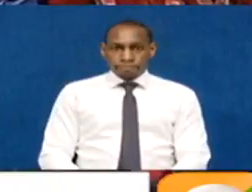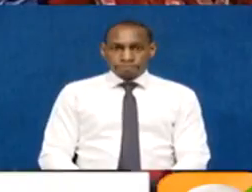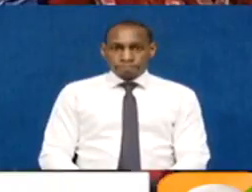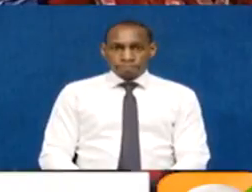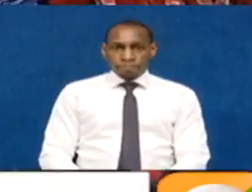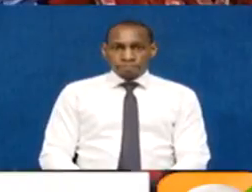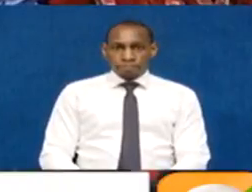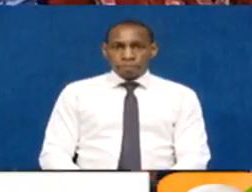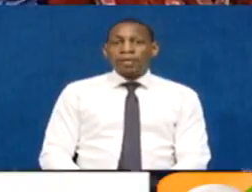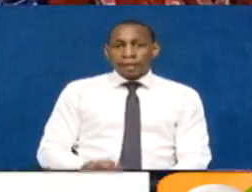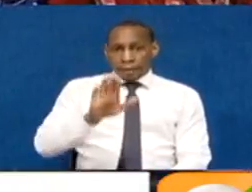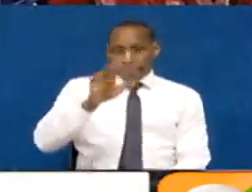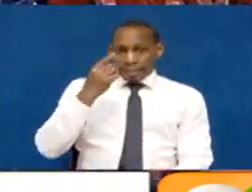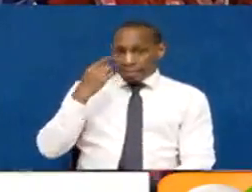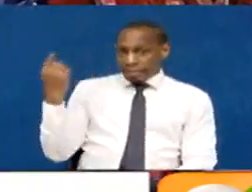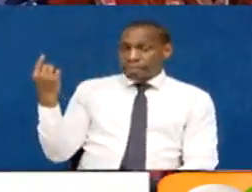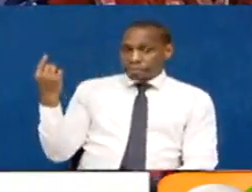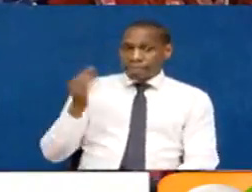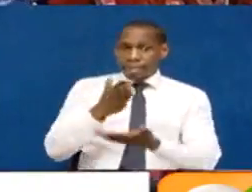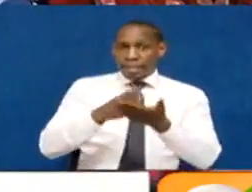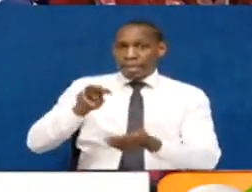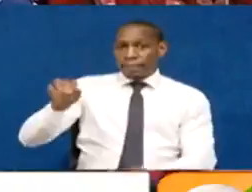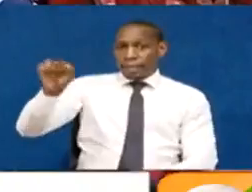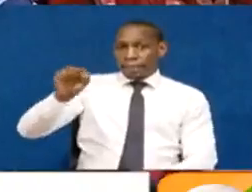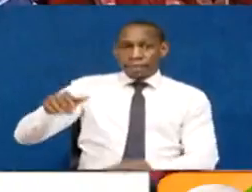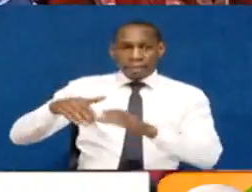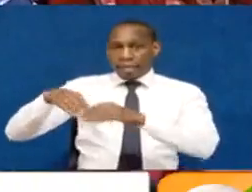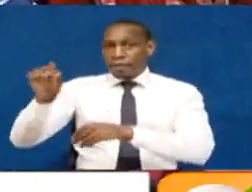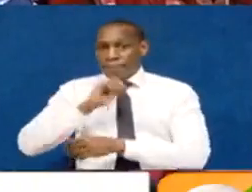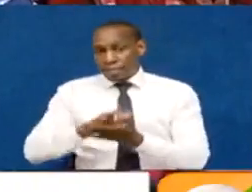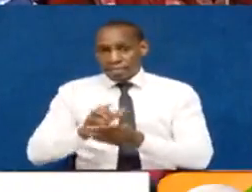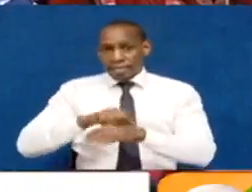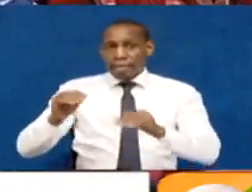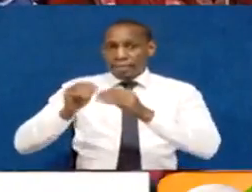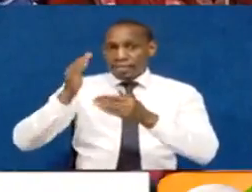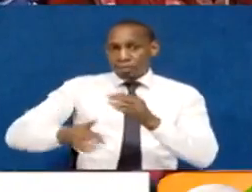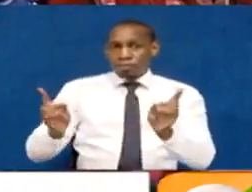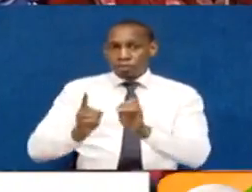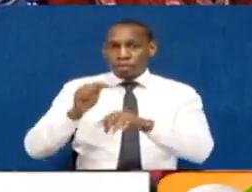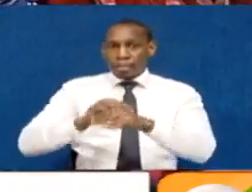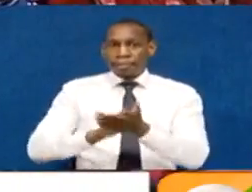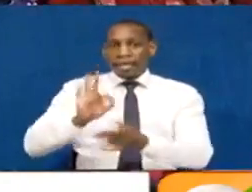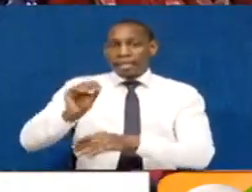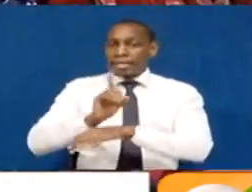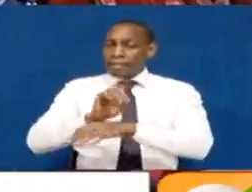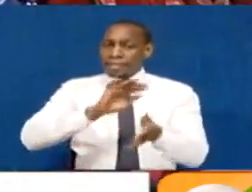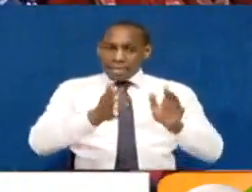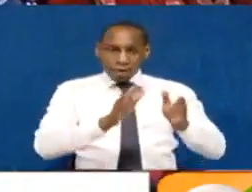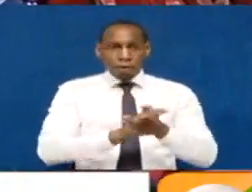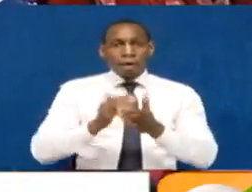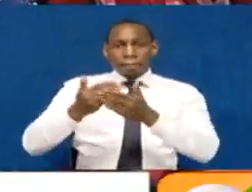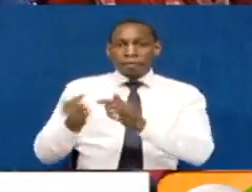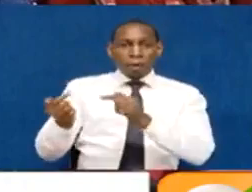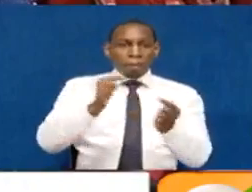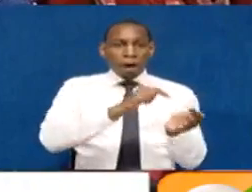Naam, kama unavyoona baadhi ya wabunge wameondoka baada ya kikao kusimamishwa kwa muda wa dakika 30 hivi. Kulikuwa